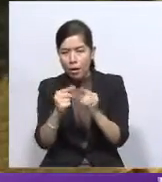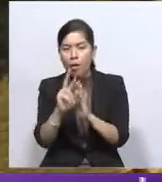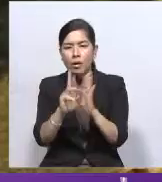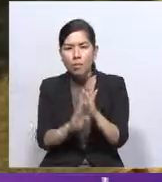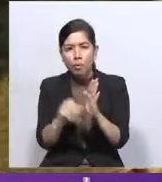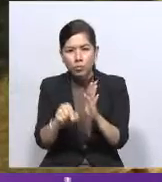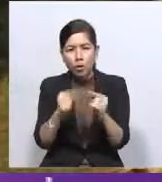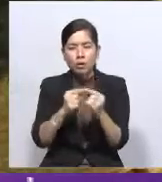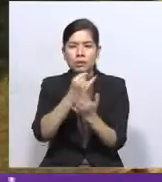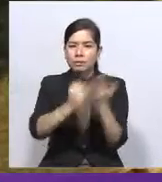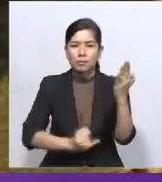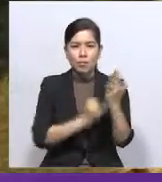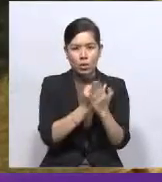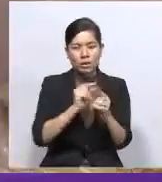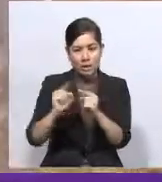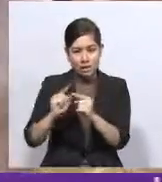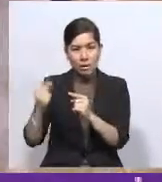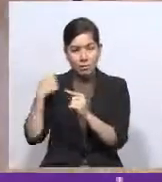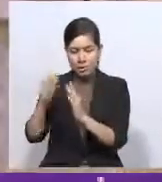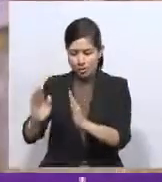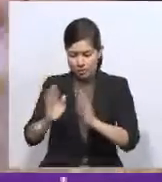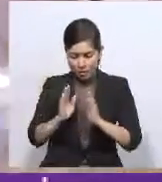ในพื้นที่ต่างๆทั่วประเทศครับ